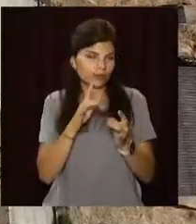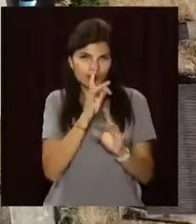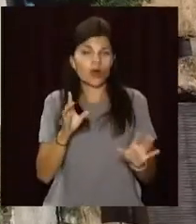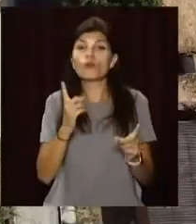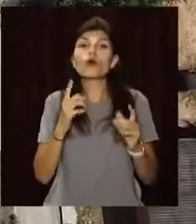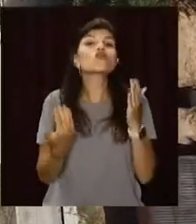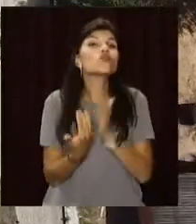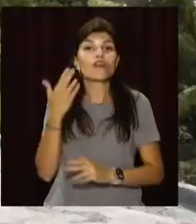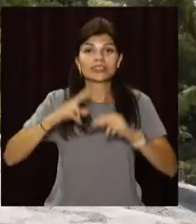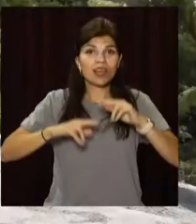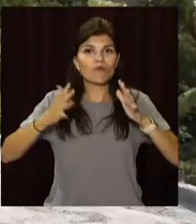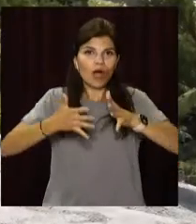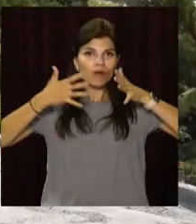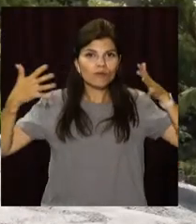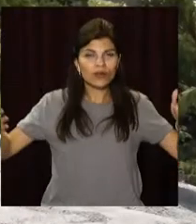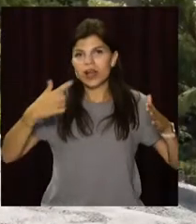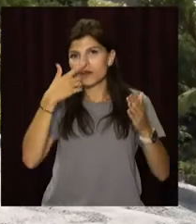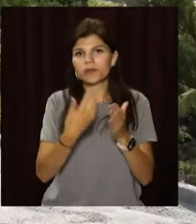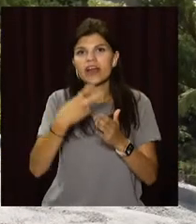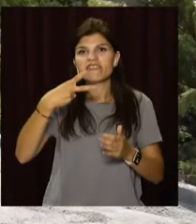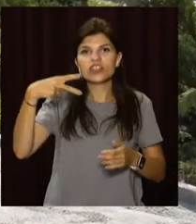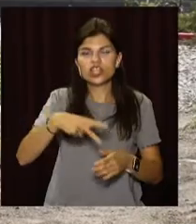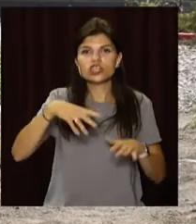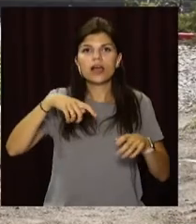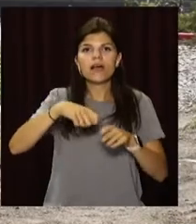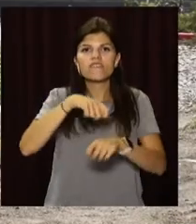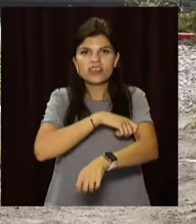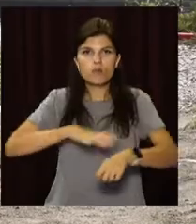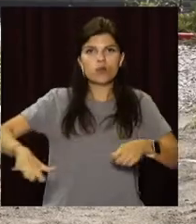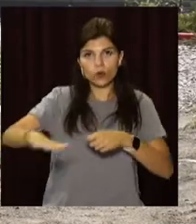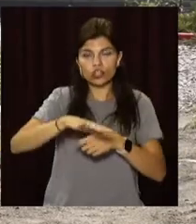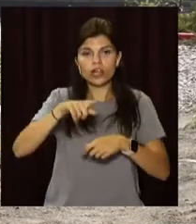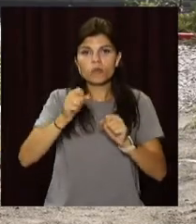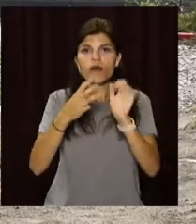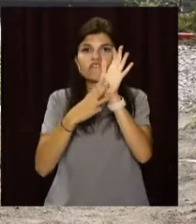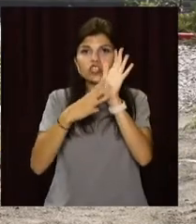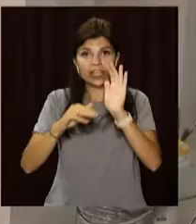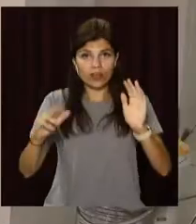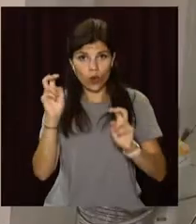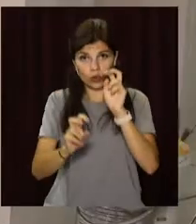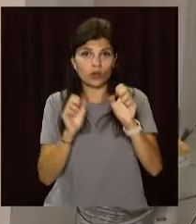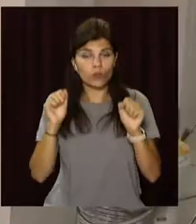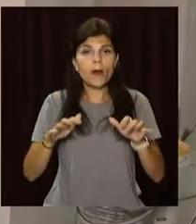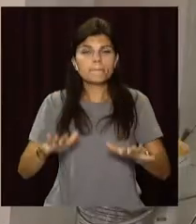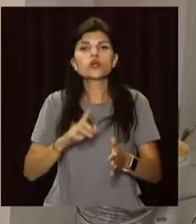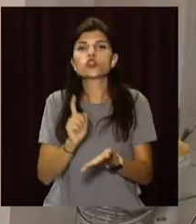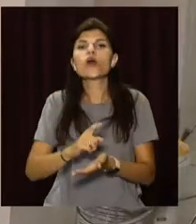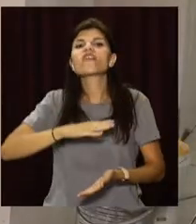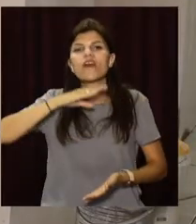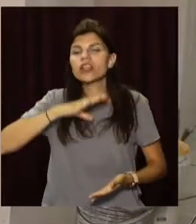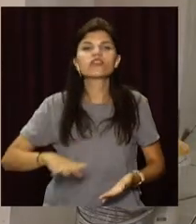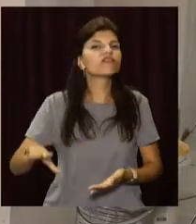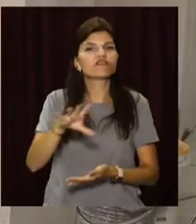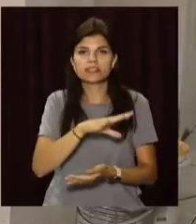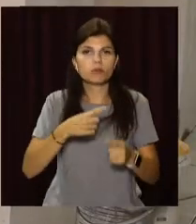новий дитсадок буде просторим – майже 2000 квадратних метрів. До нього зможуть ходити 80 дітей. Тож місць має вистачити